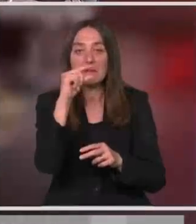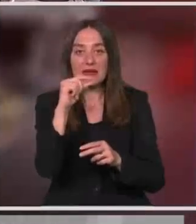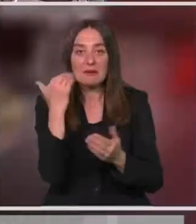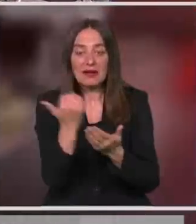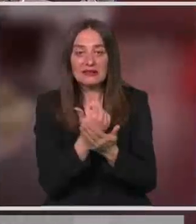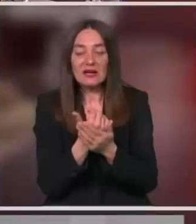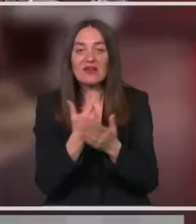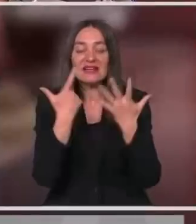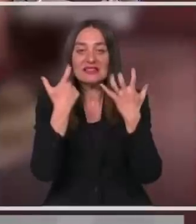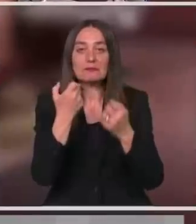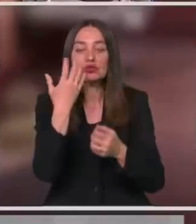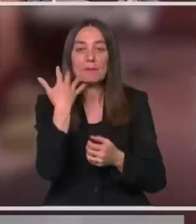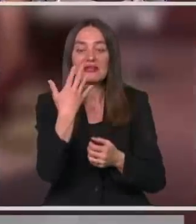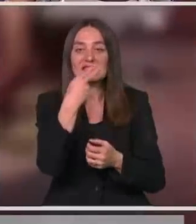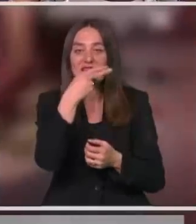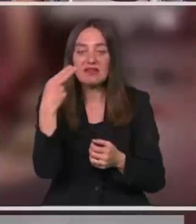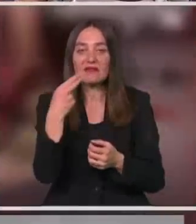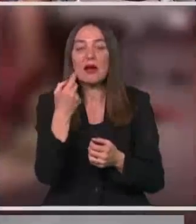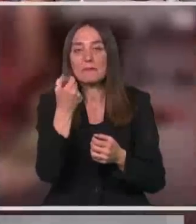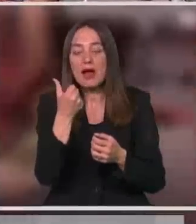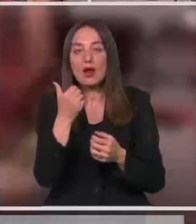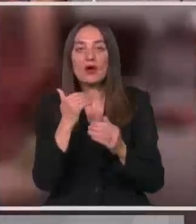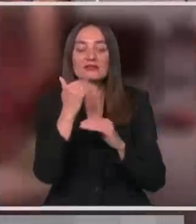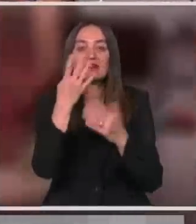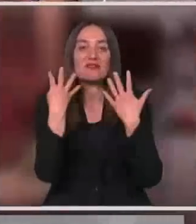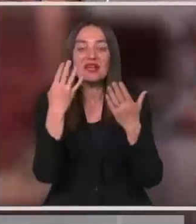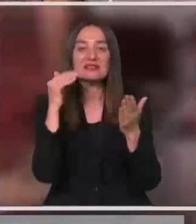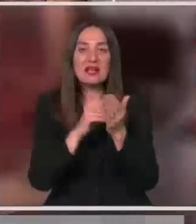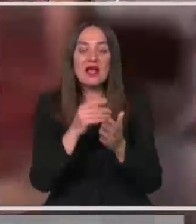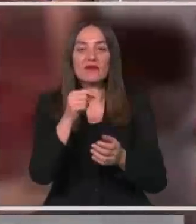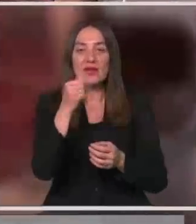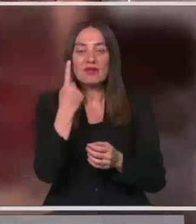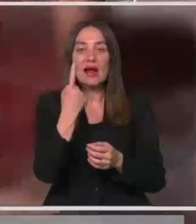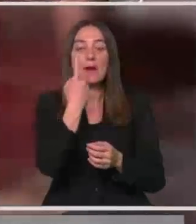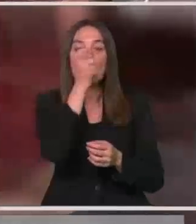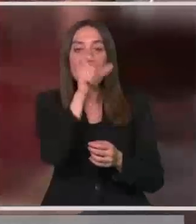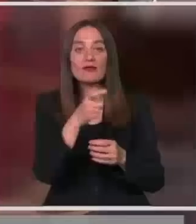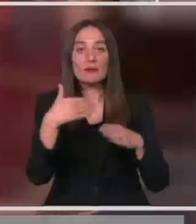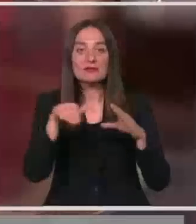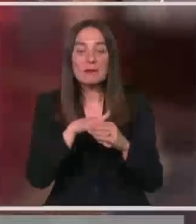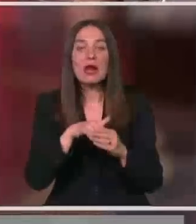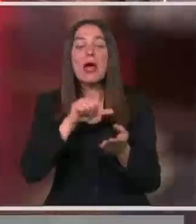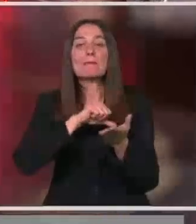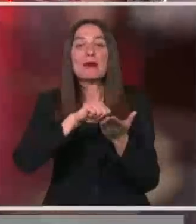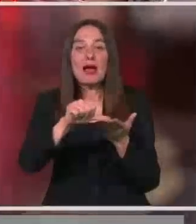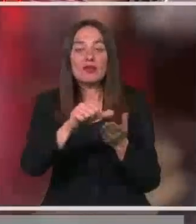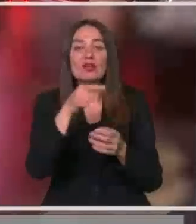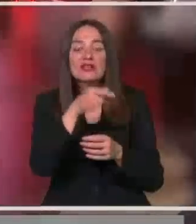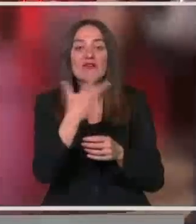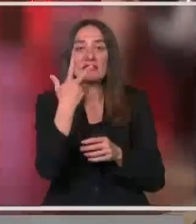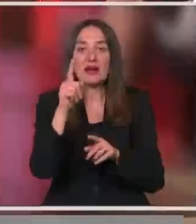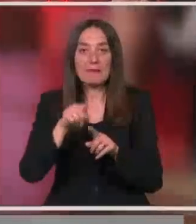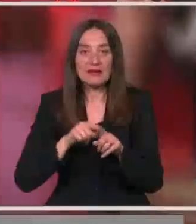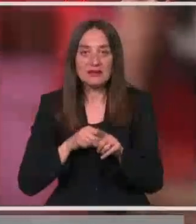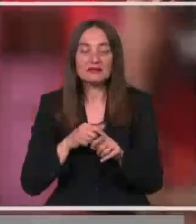dakle 750 evra, negde malo iznad 90.000 dinara, po zaposlenom, platiti za ova tri